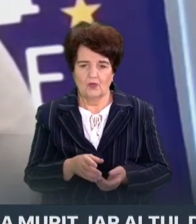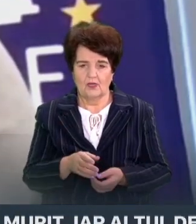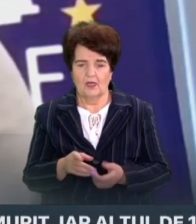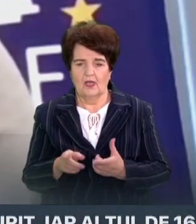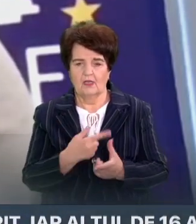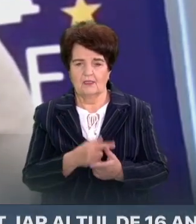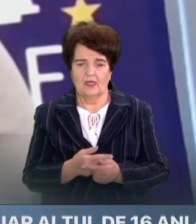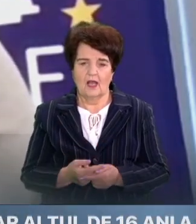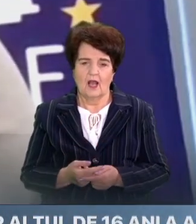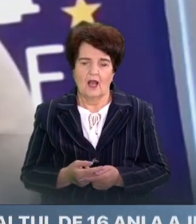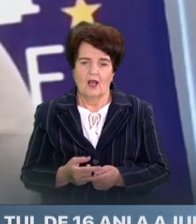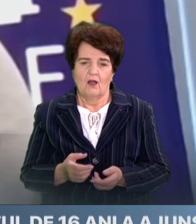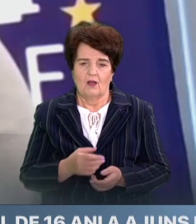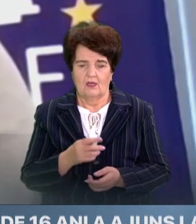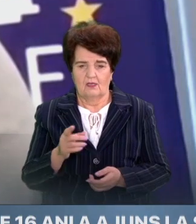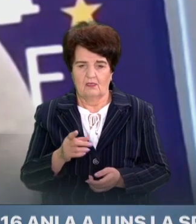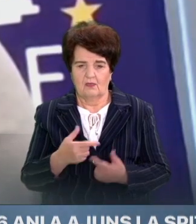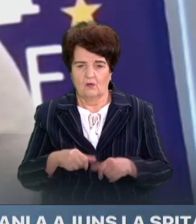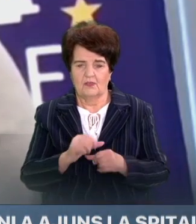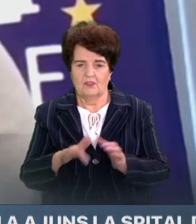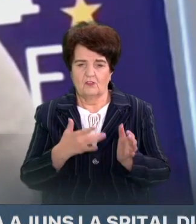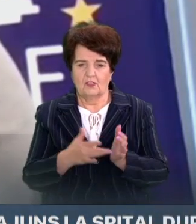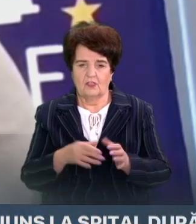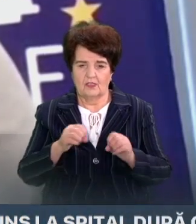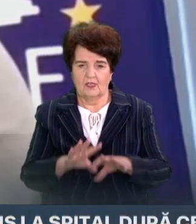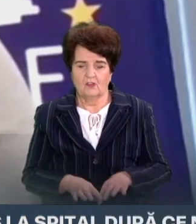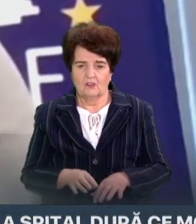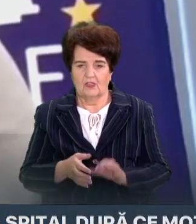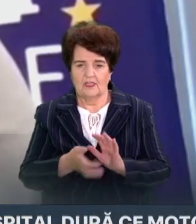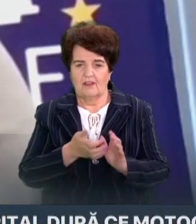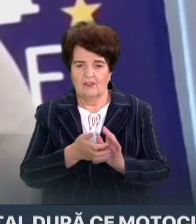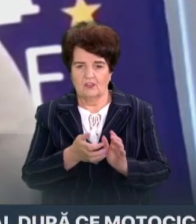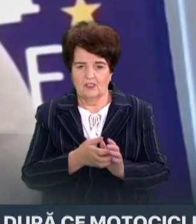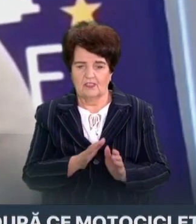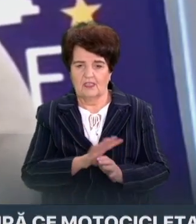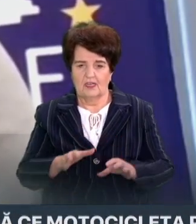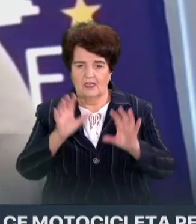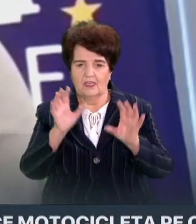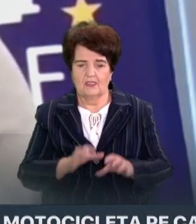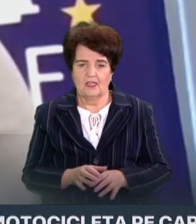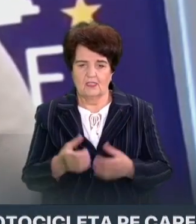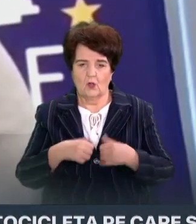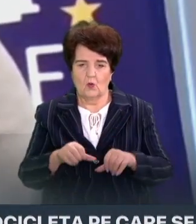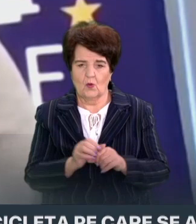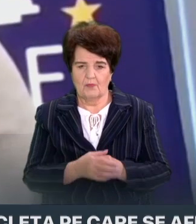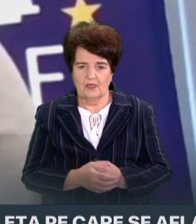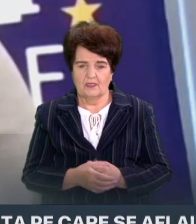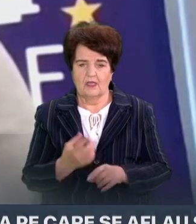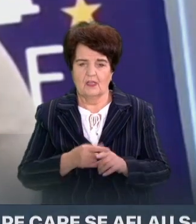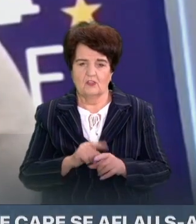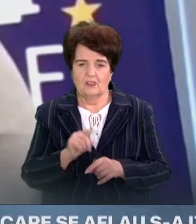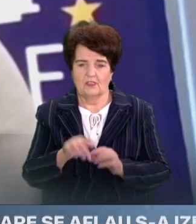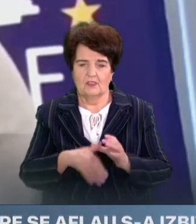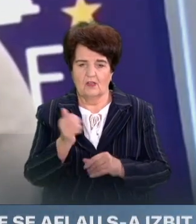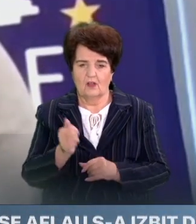la îndemnul Comisiei Electorale Centrale de a analiza problemele, deficiențele, ilegalitățile comise de către acești concurenți